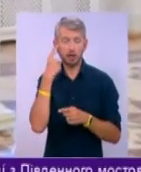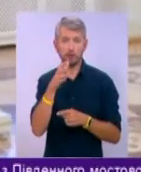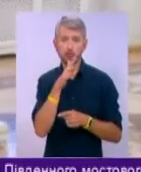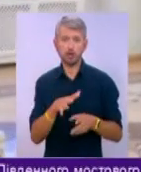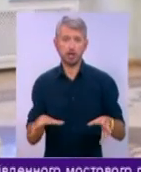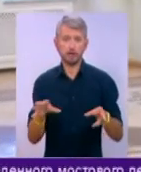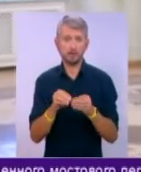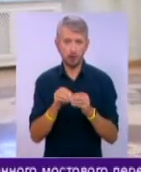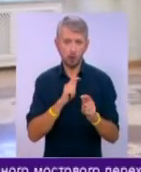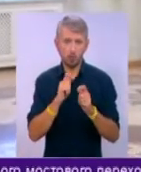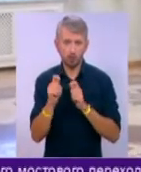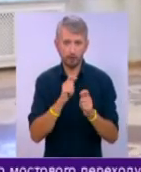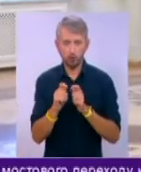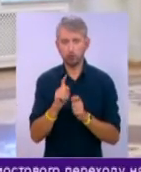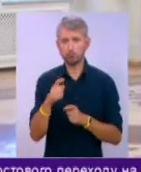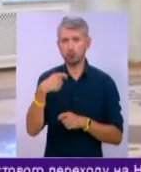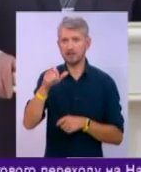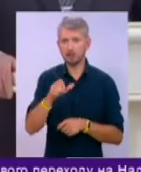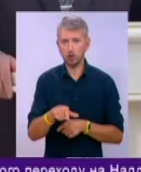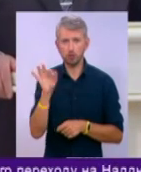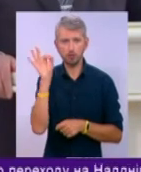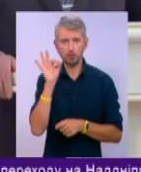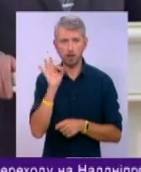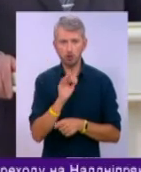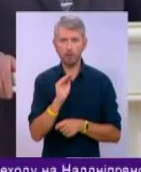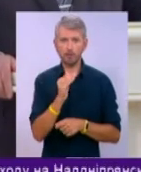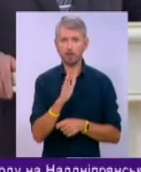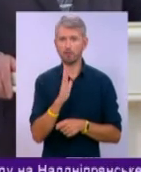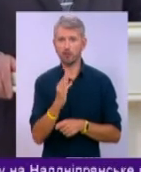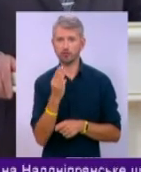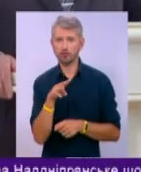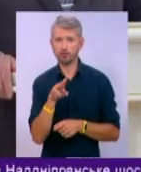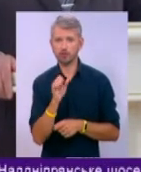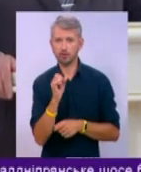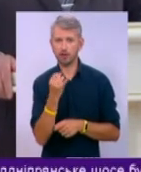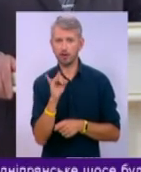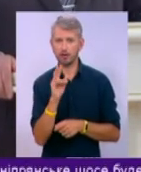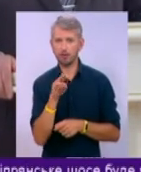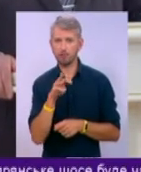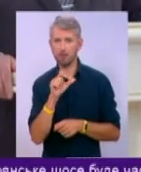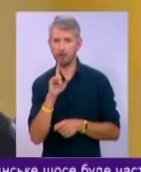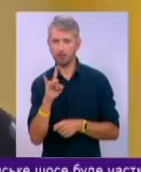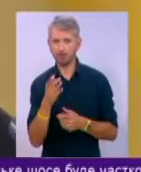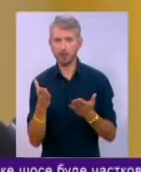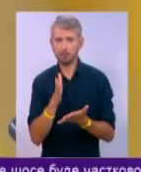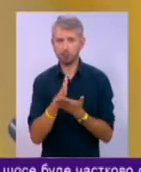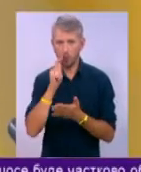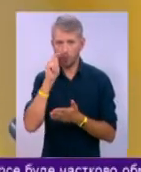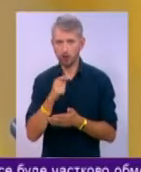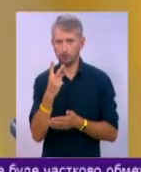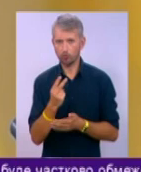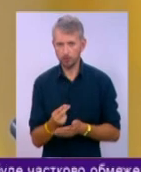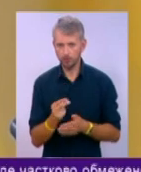він заявив під час спільного брифінгу з президентом Німеччини Франком Вальтером Штайнмайером, який перебуває в Україні із